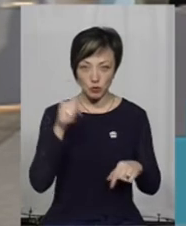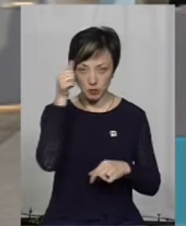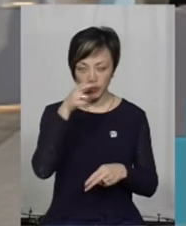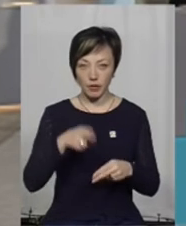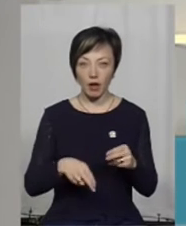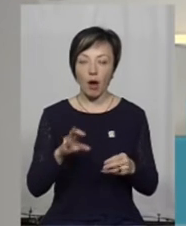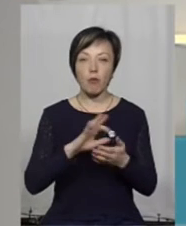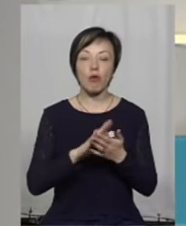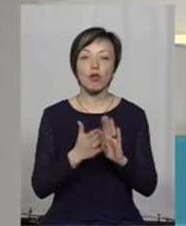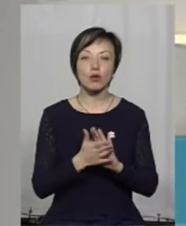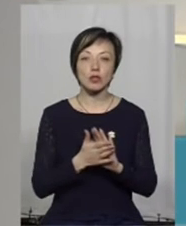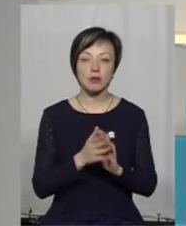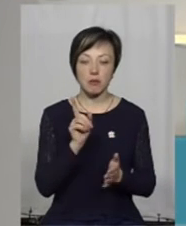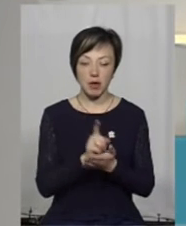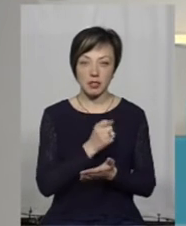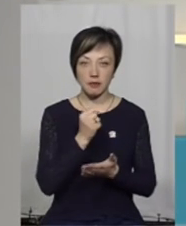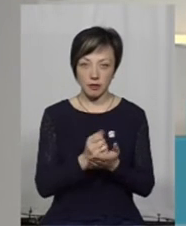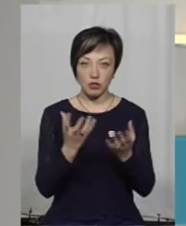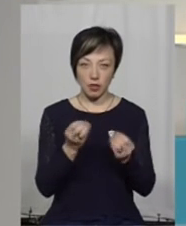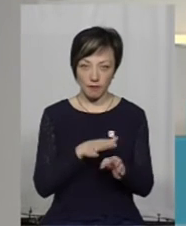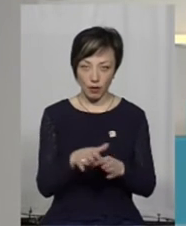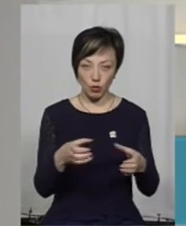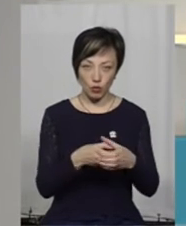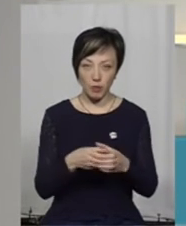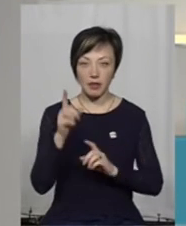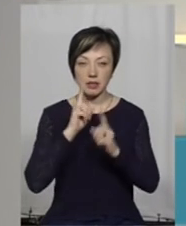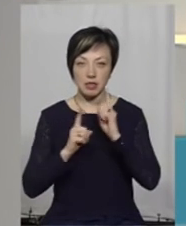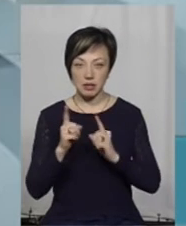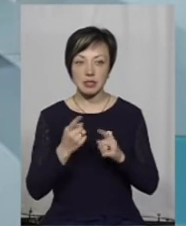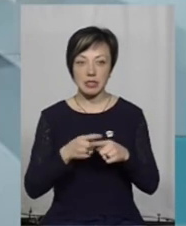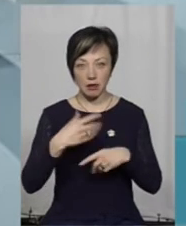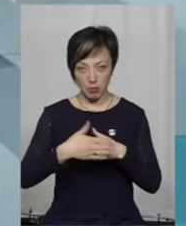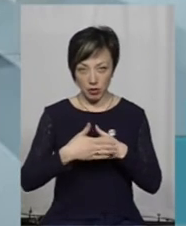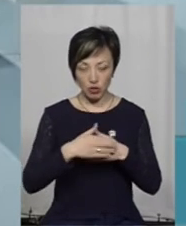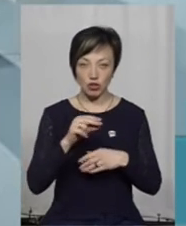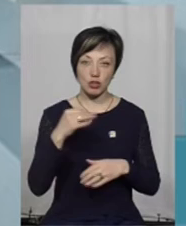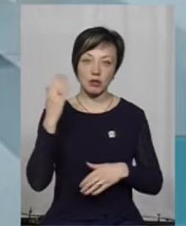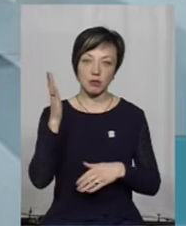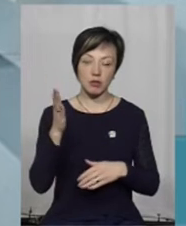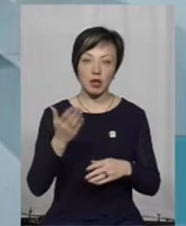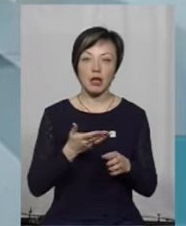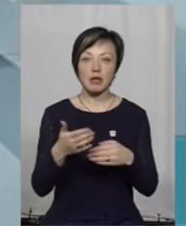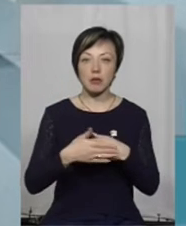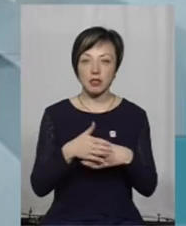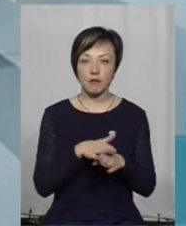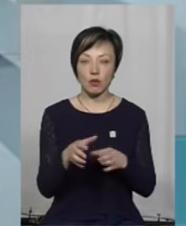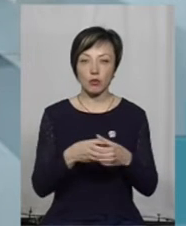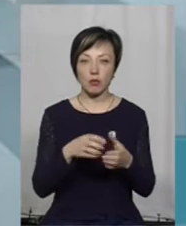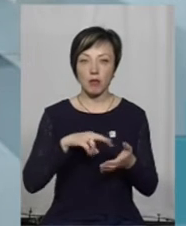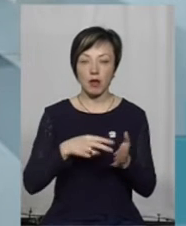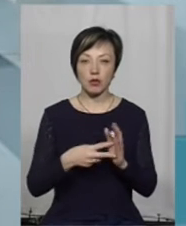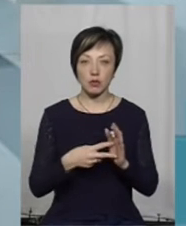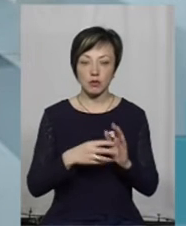А стосовно положення, воно має затверджуватися ще на виконкомі? На так, воно... Це на найближчих? Чи це найближчий виконком, воно планується